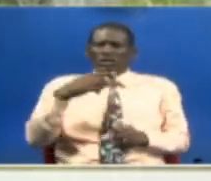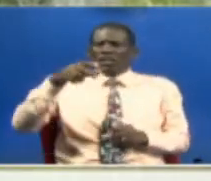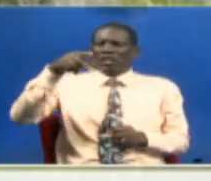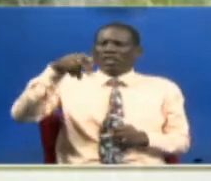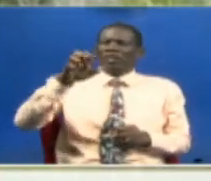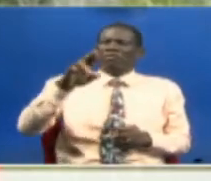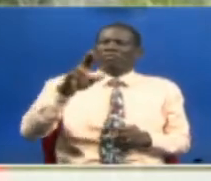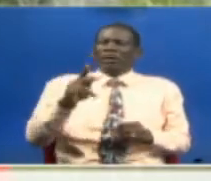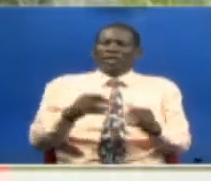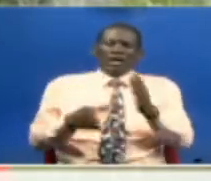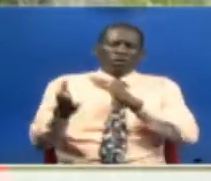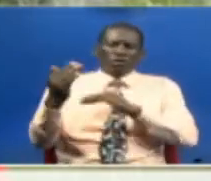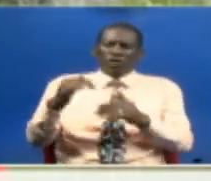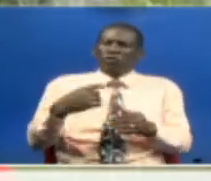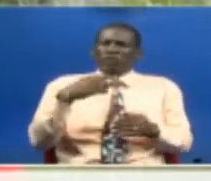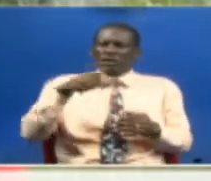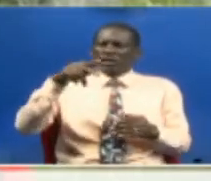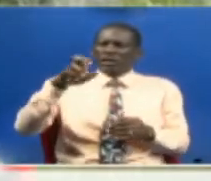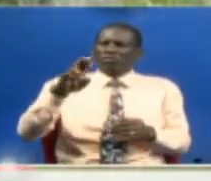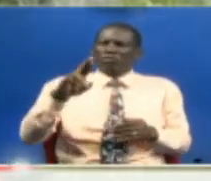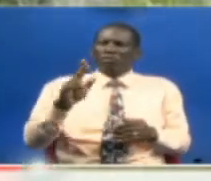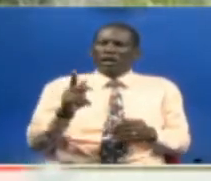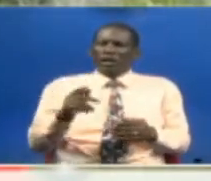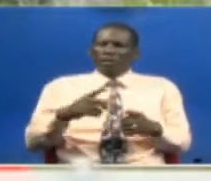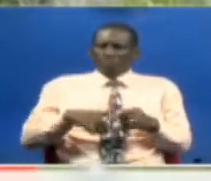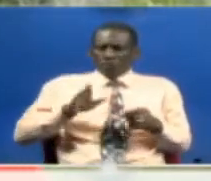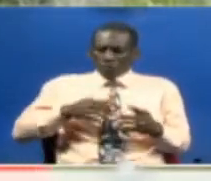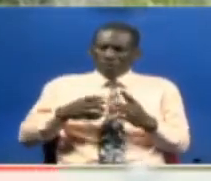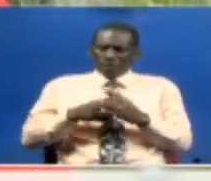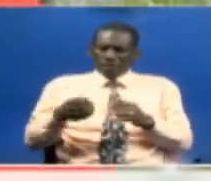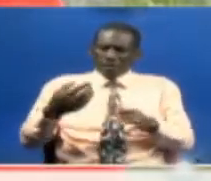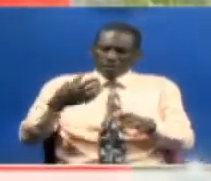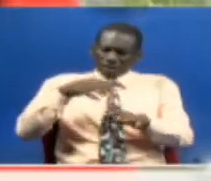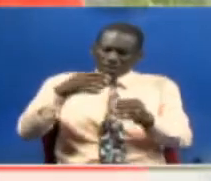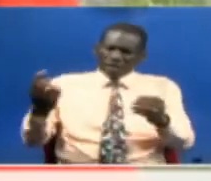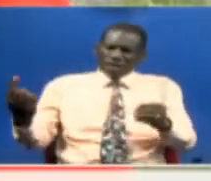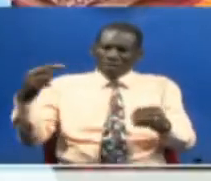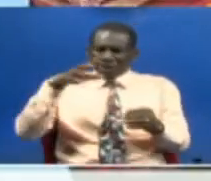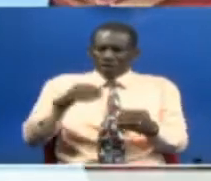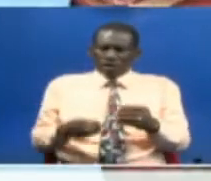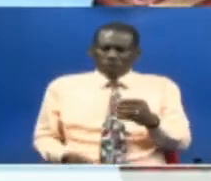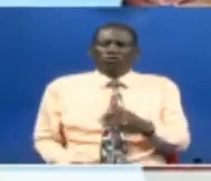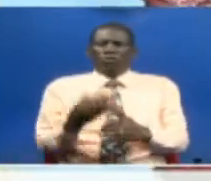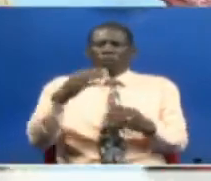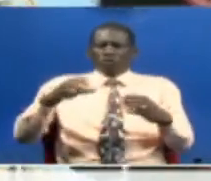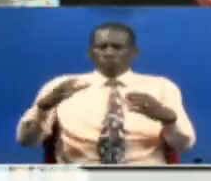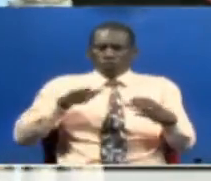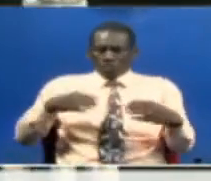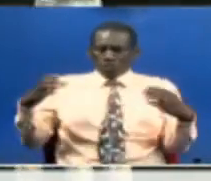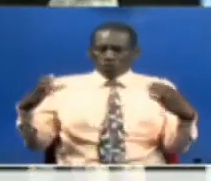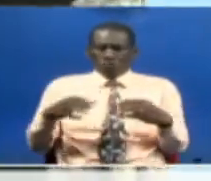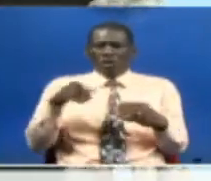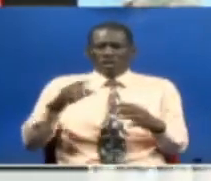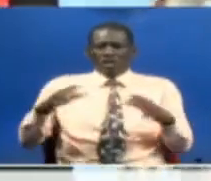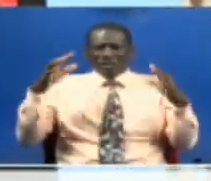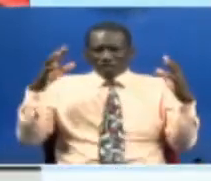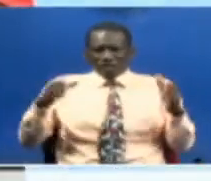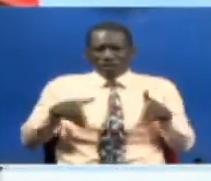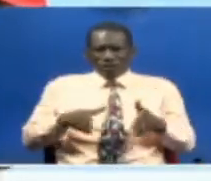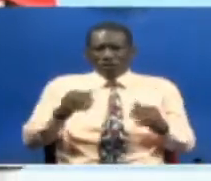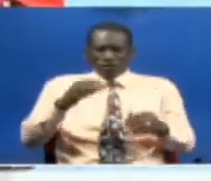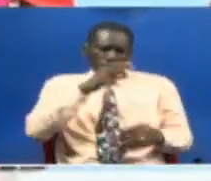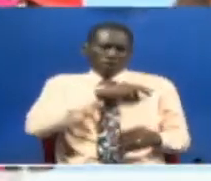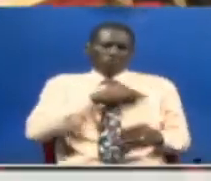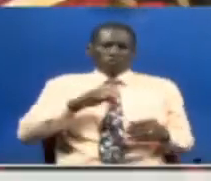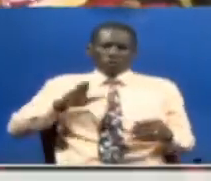park. Lakini wanawake wakaanza kuingilia, kufanya vikundi za wanawake. This has been a great source of livelihood for the